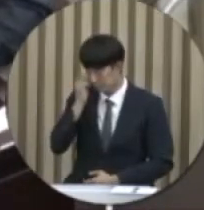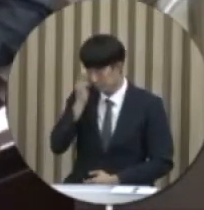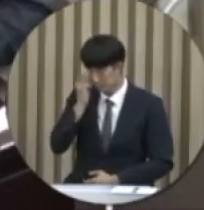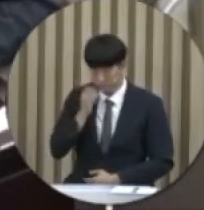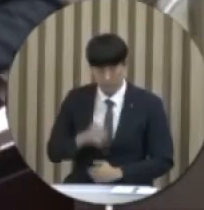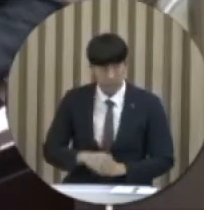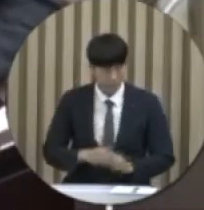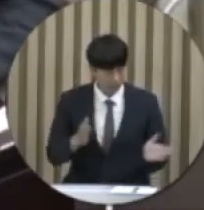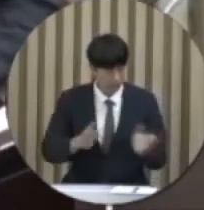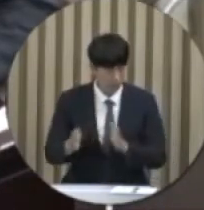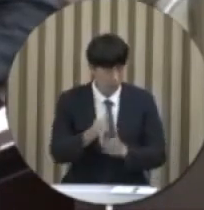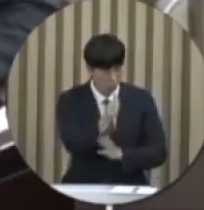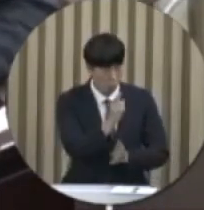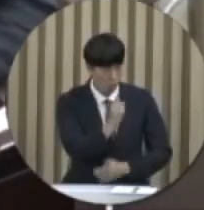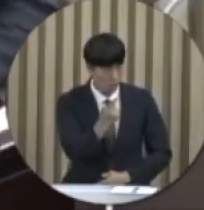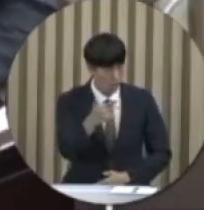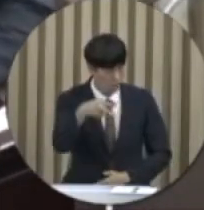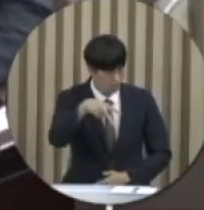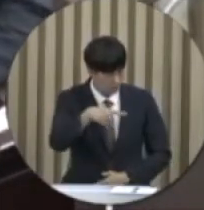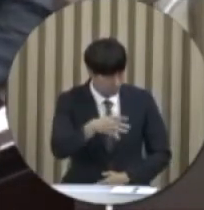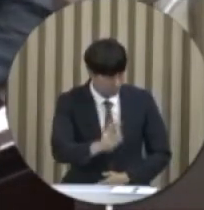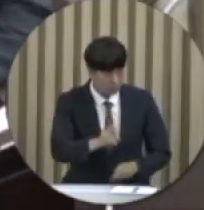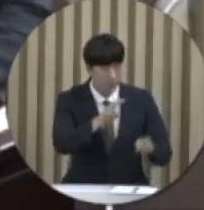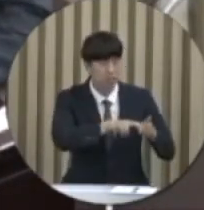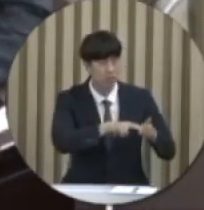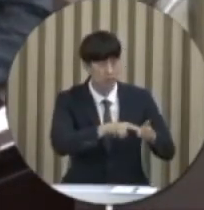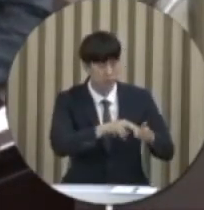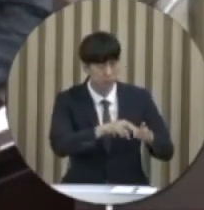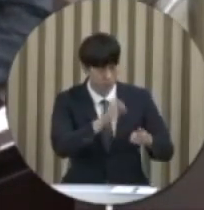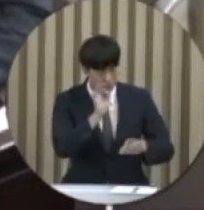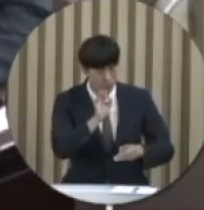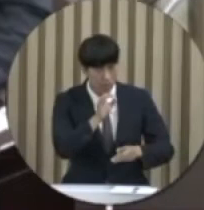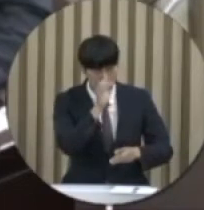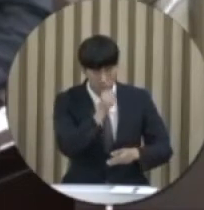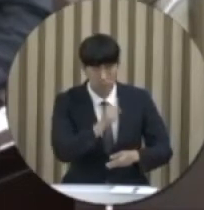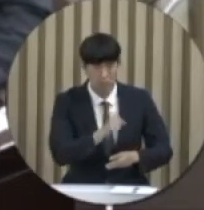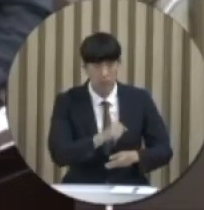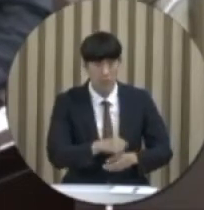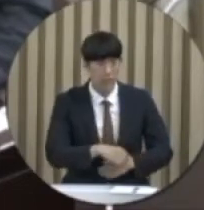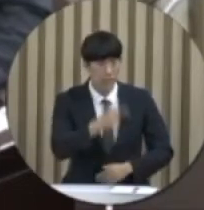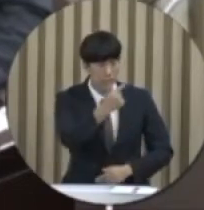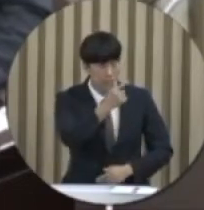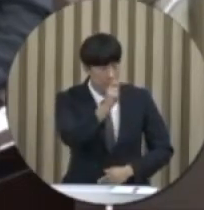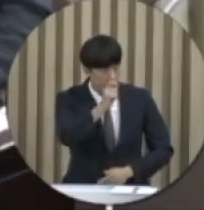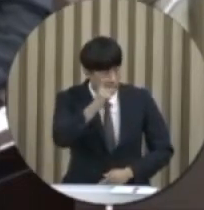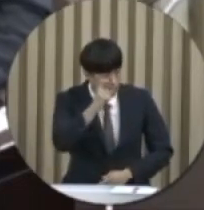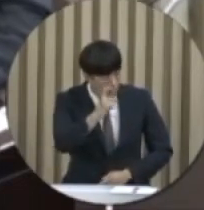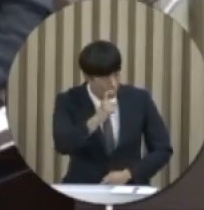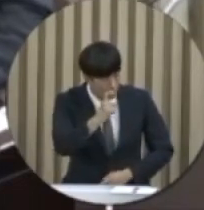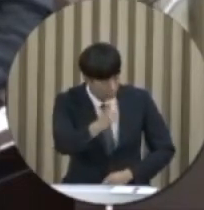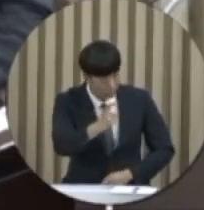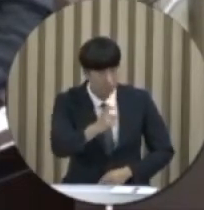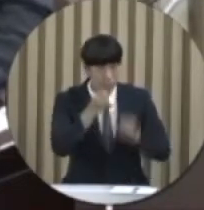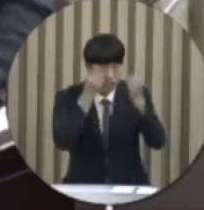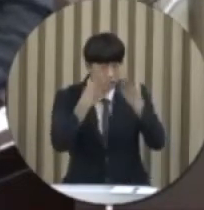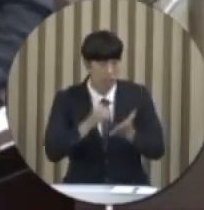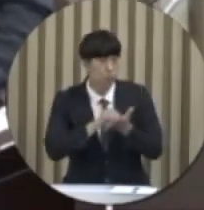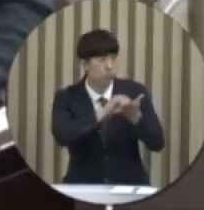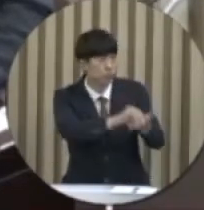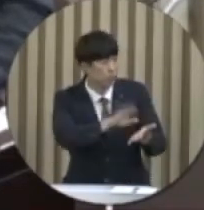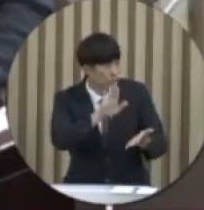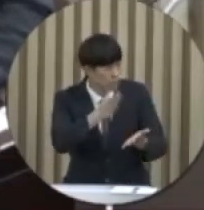그러면 뭐 환승센터 네 좋습니다. GTX 신호선이 이제 들어오는 것들이 가시적으로 지금 눈에 보이고